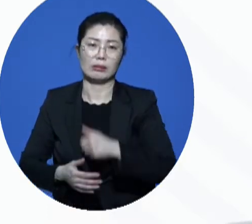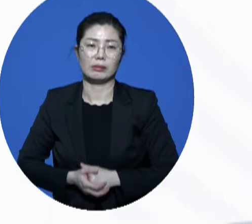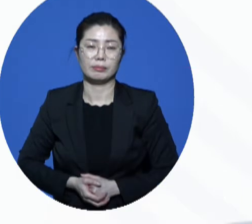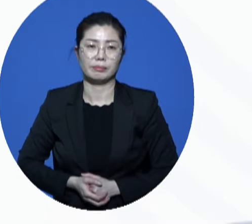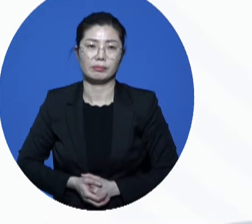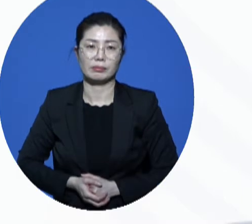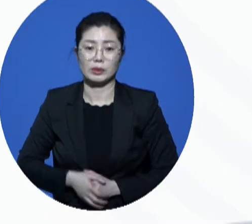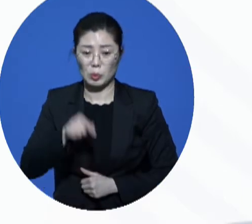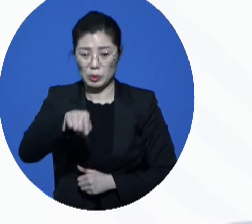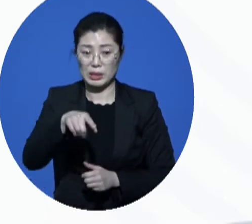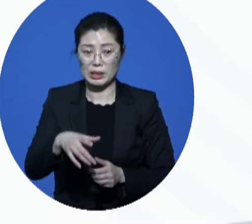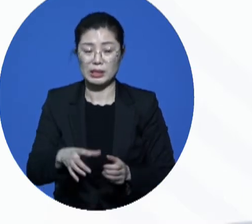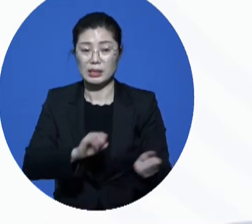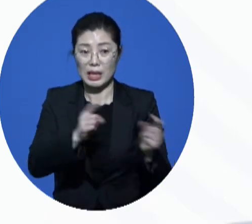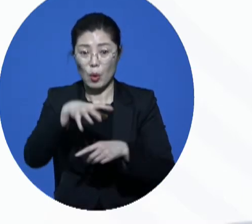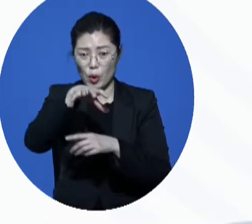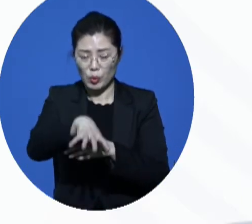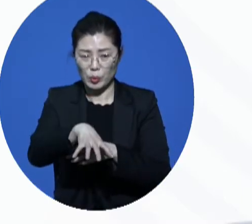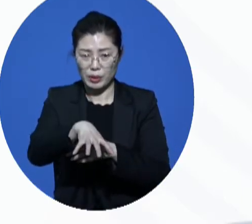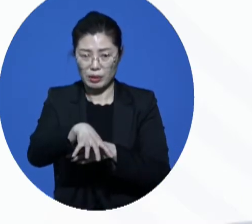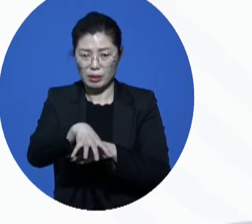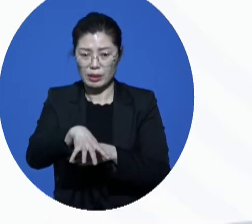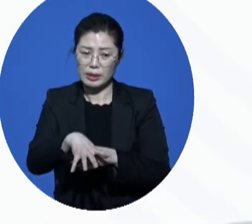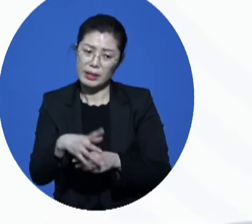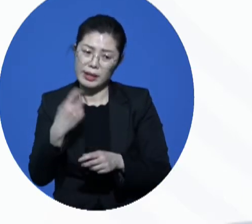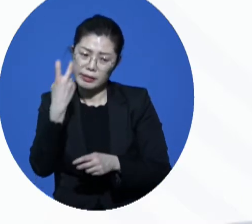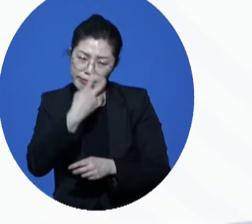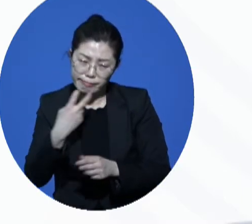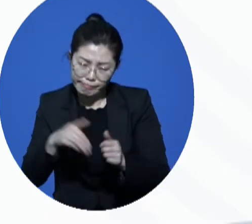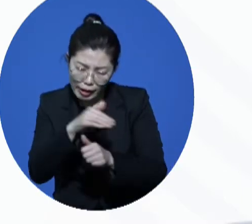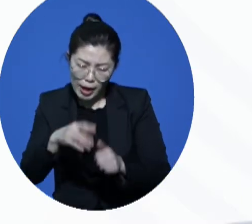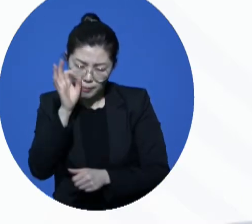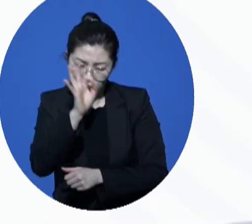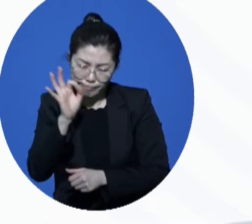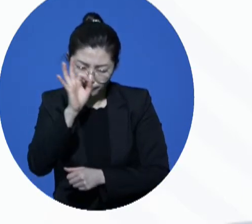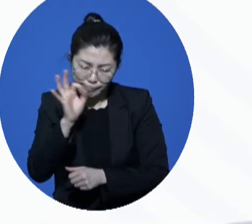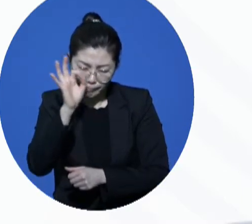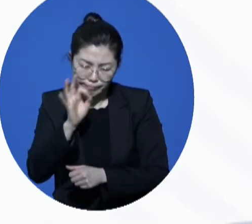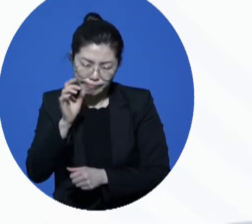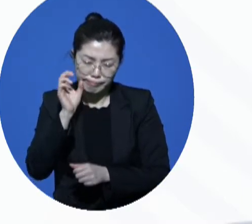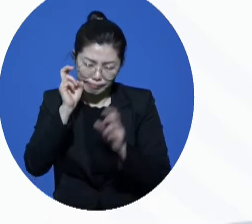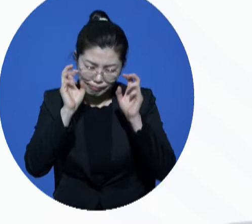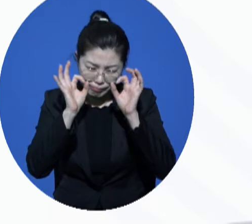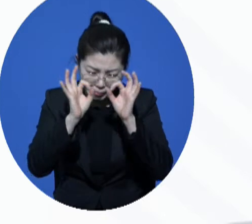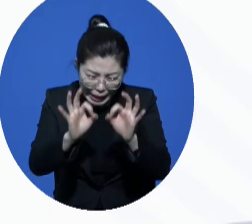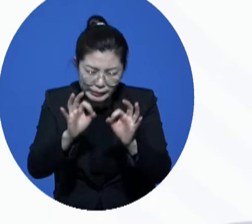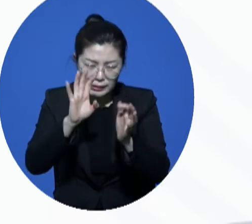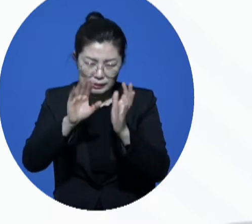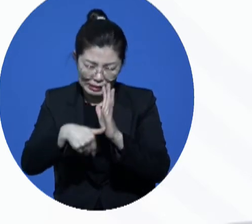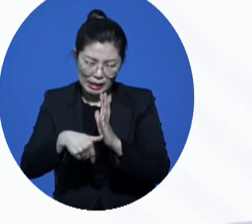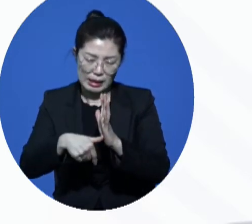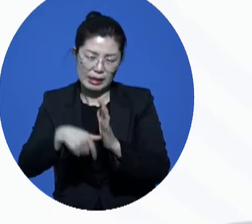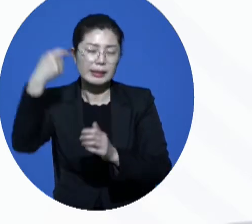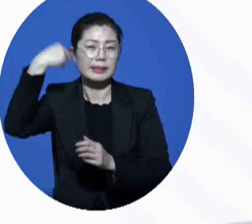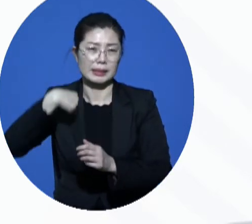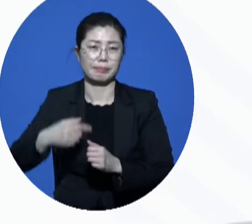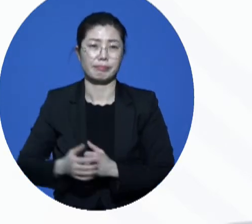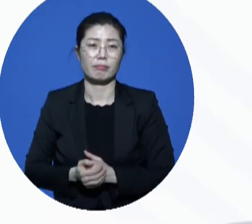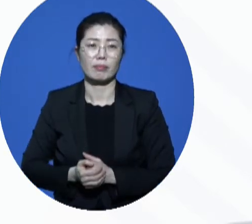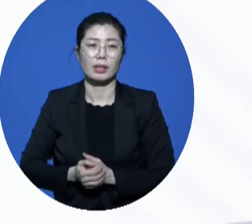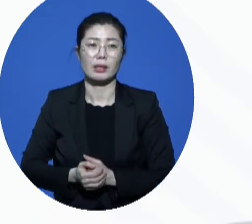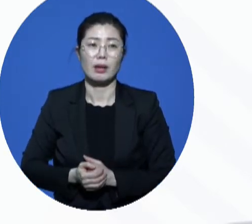이 신화와 재활원의 집단 감염을 통해서 한국 사회에 전면적으로 더 강도 높게 드러나게 됩니다. 그래서 프로그램이 아니라